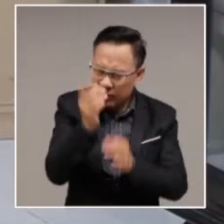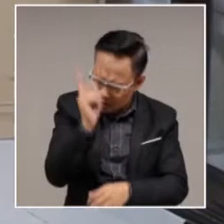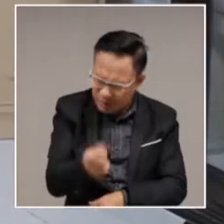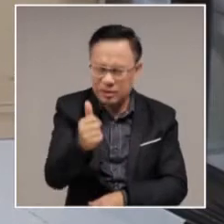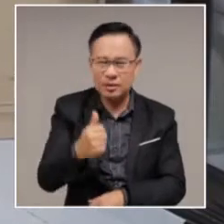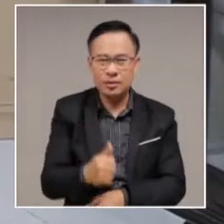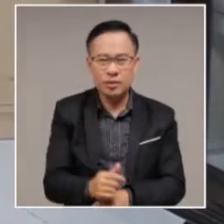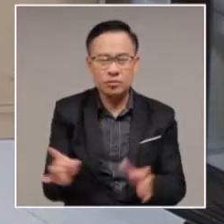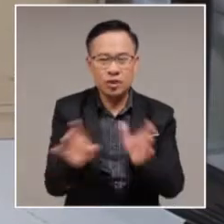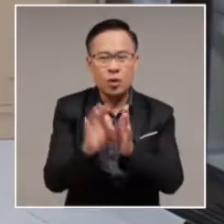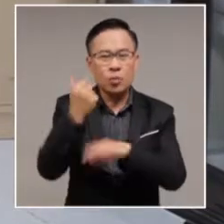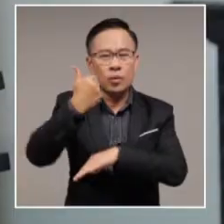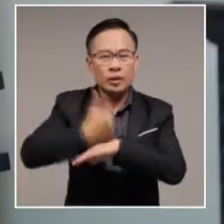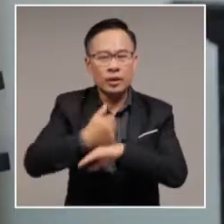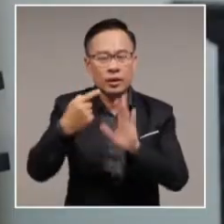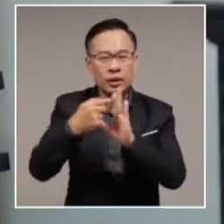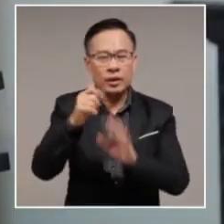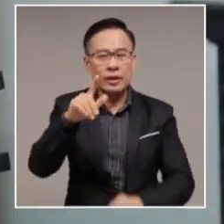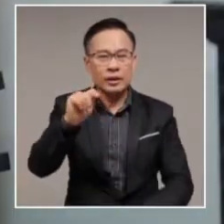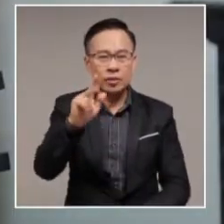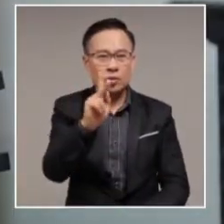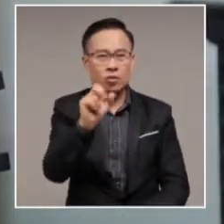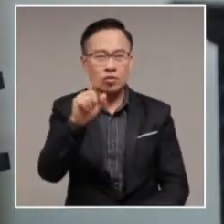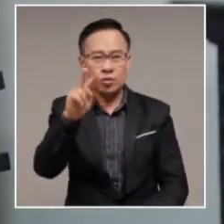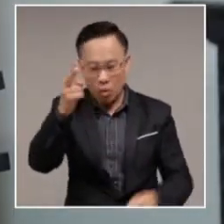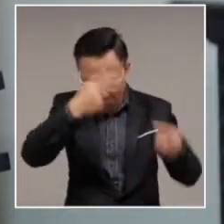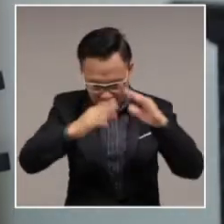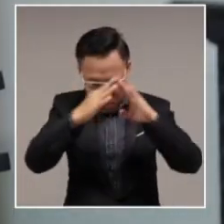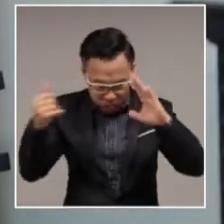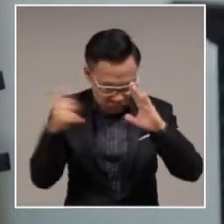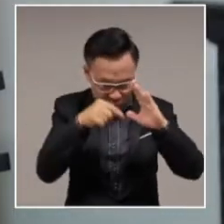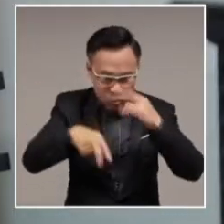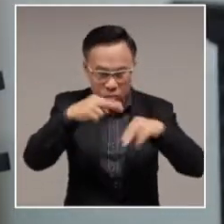ามสุดท้ายหัวหน้าเขตกศน.ราชบูรณะตอนนั้นเขามาที่บ้านเลย